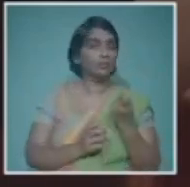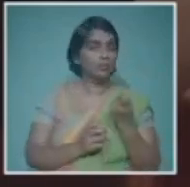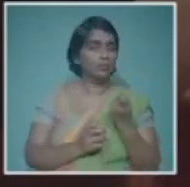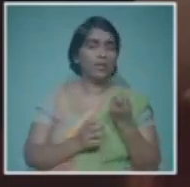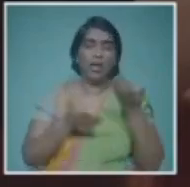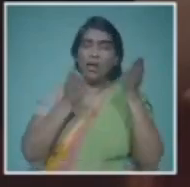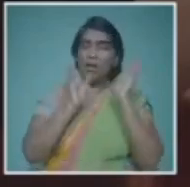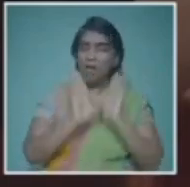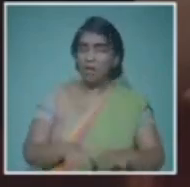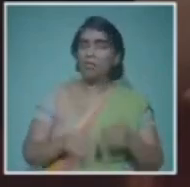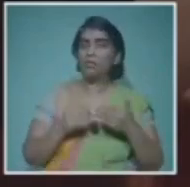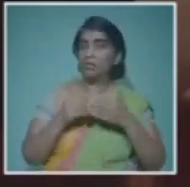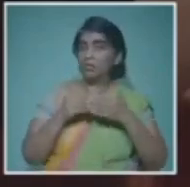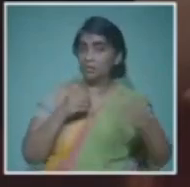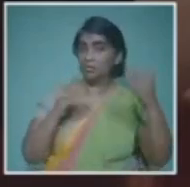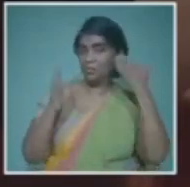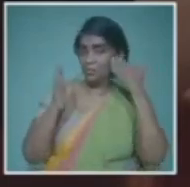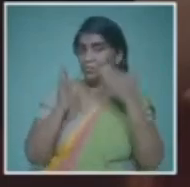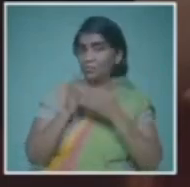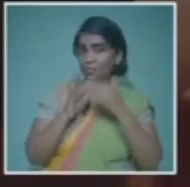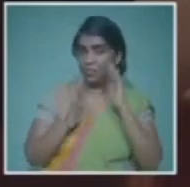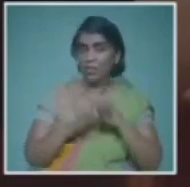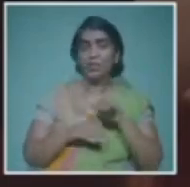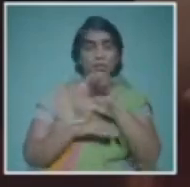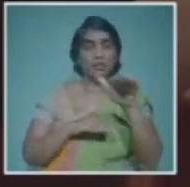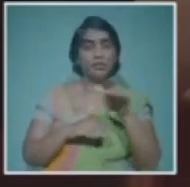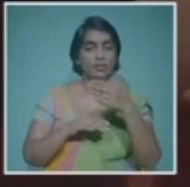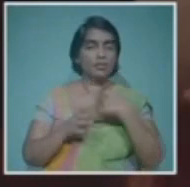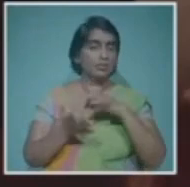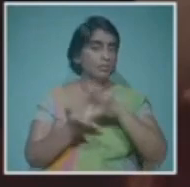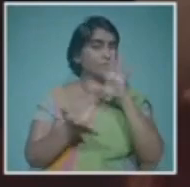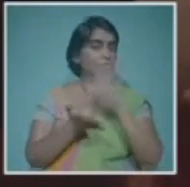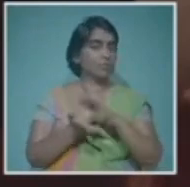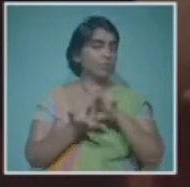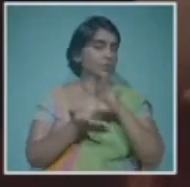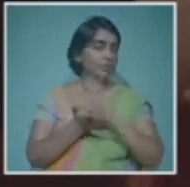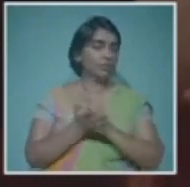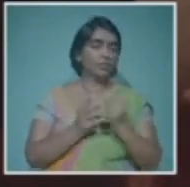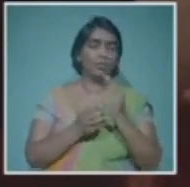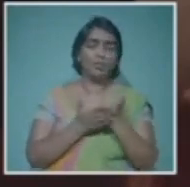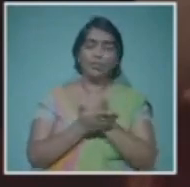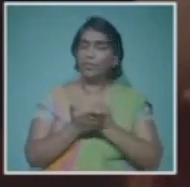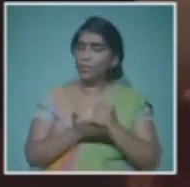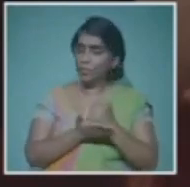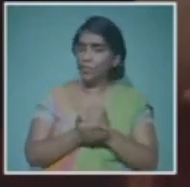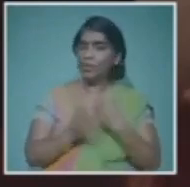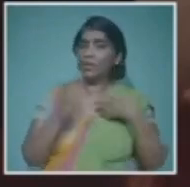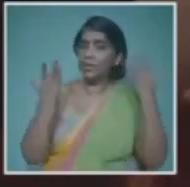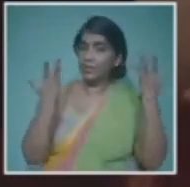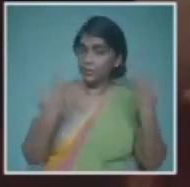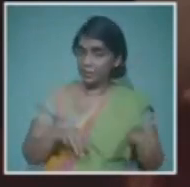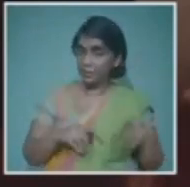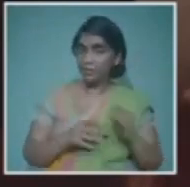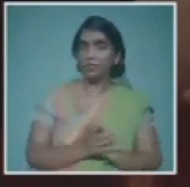අන්තිම අඩිතාලමට වැටුණු, සමාජ සම්මුතියින් සියල්ලක්ම පාහේ අවසන් වුණු,